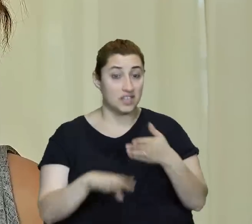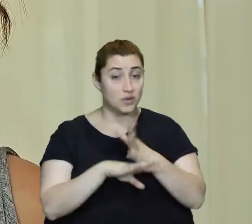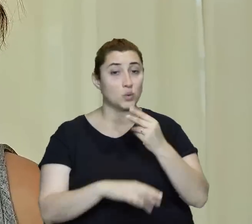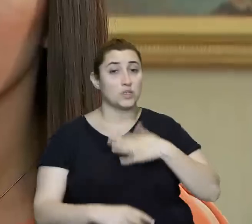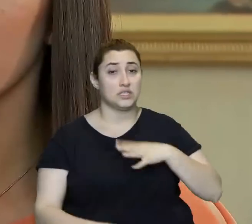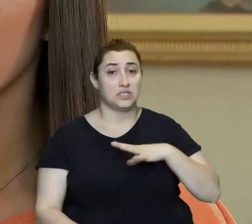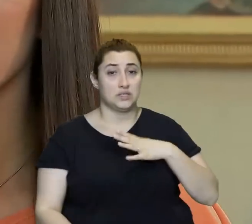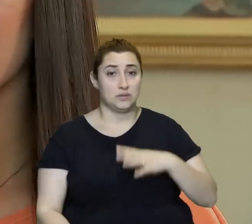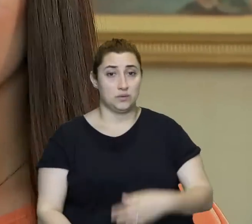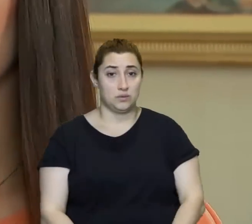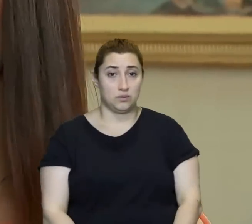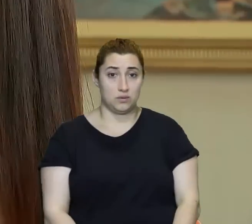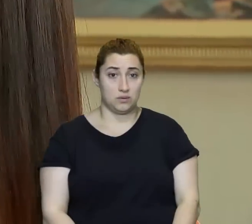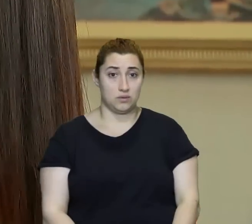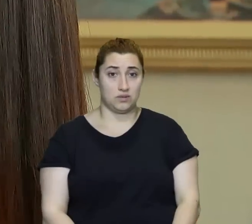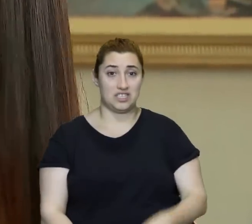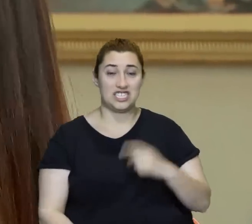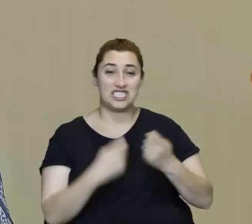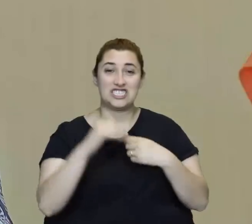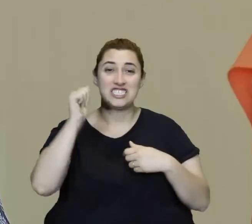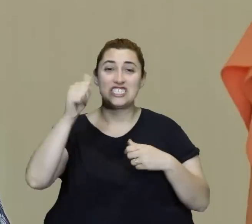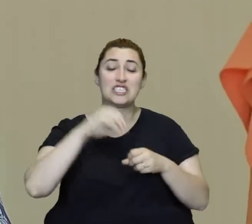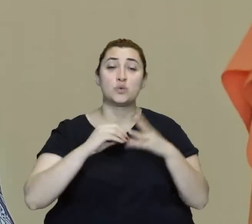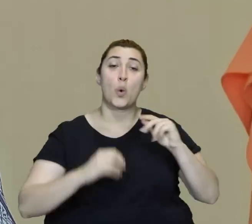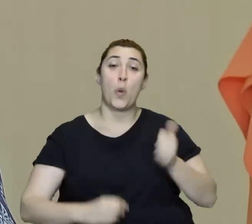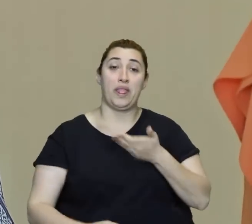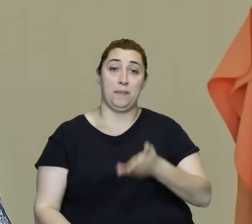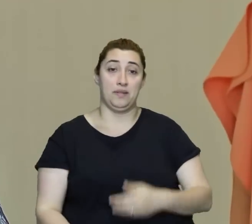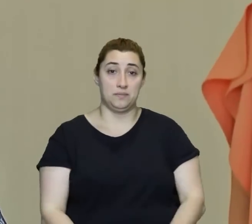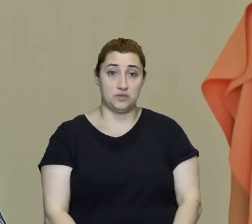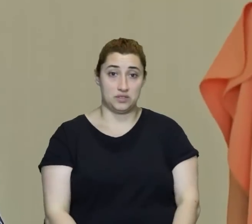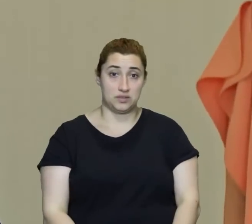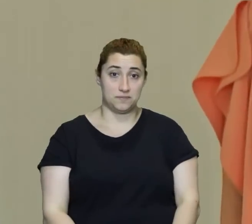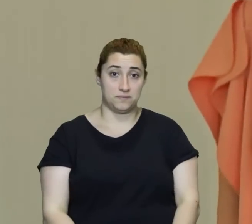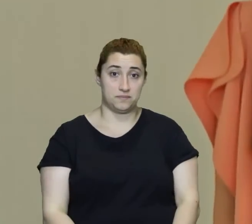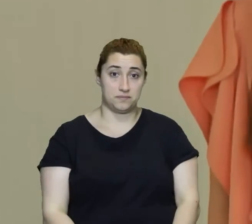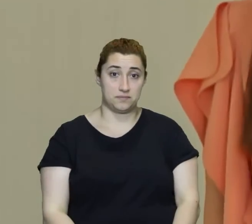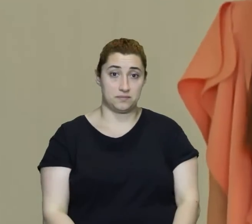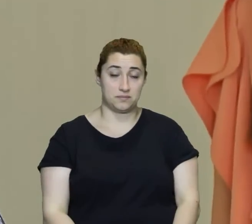Gerçekten çok istiyor. Kariyeri için çok önemli bir adım bu.